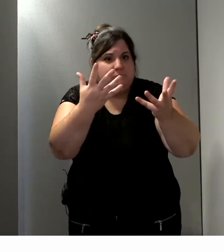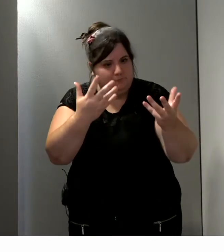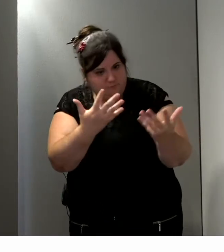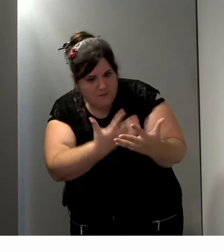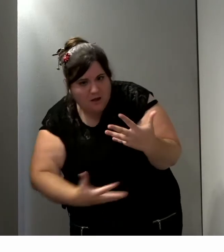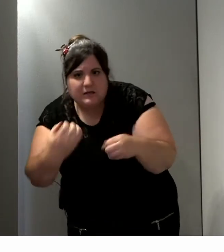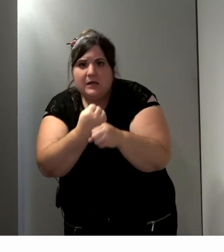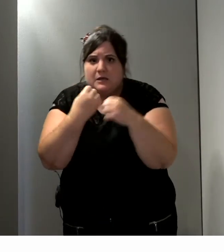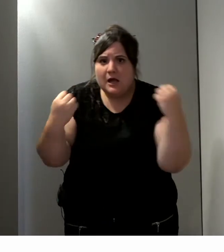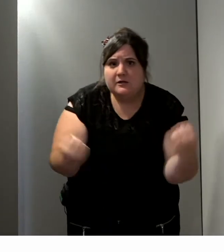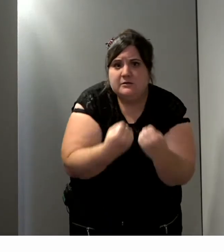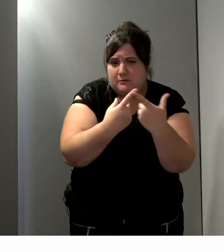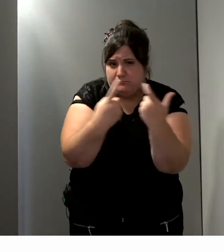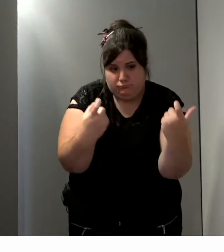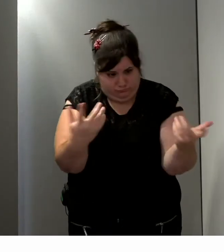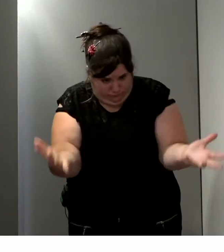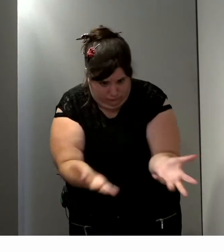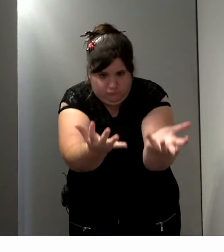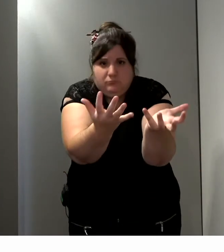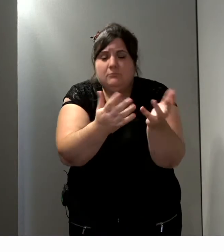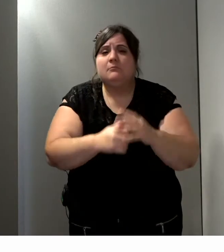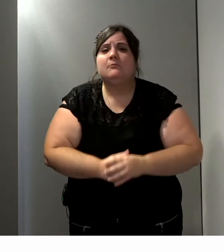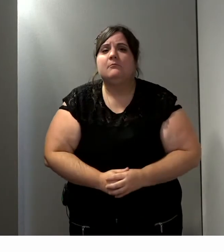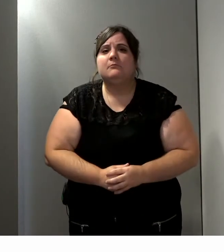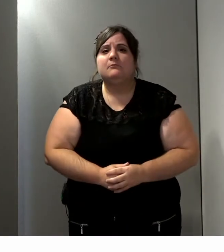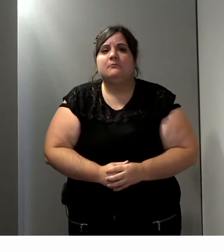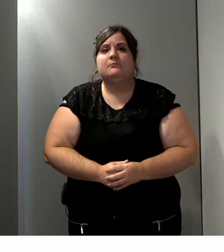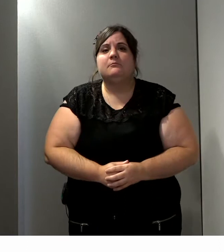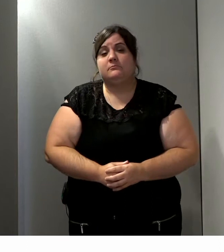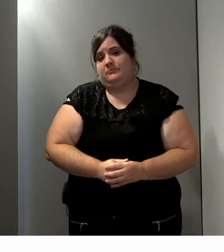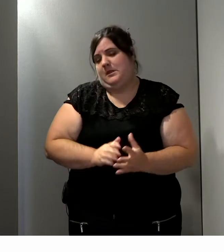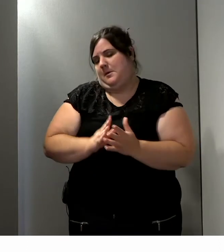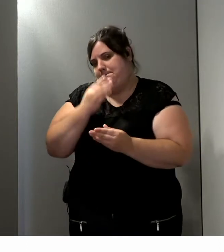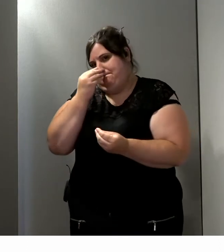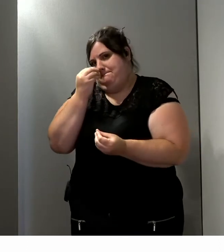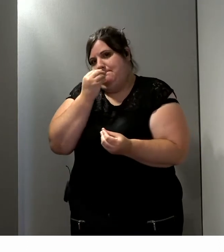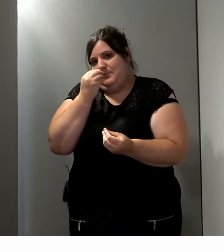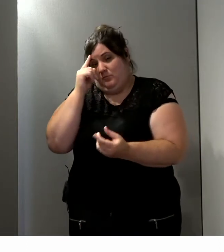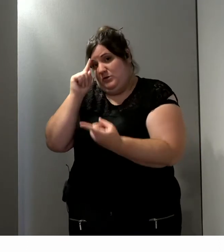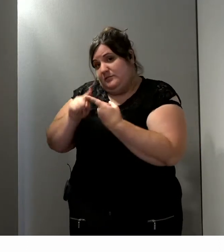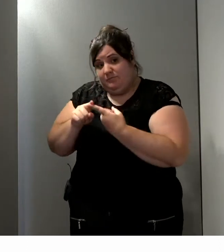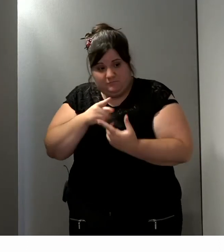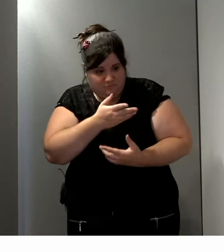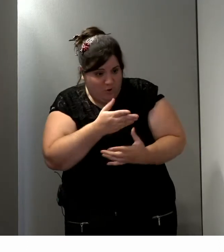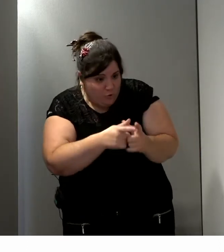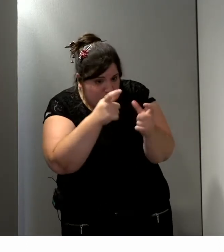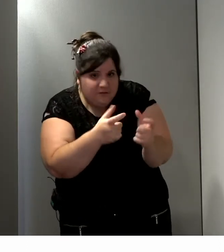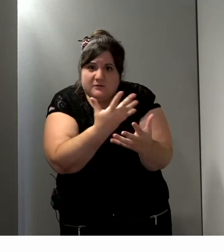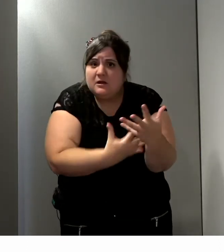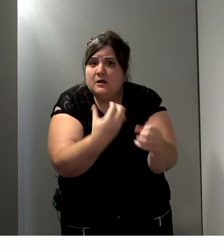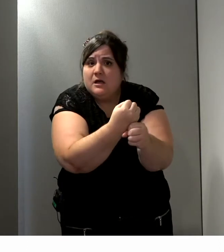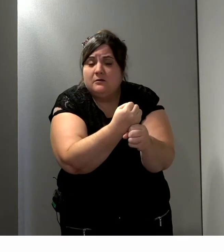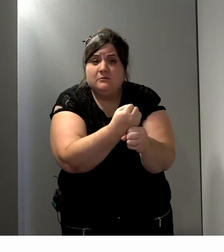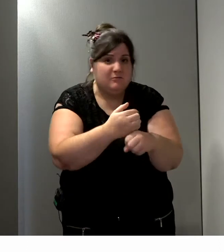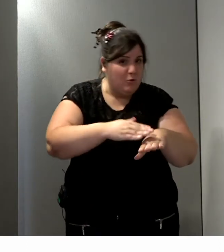la création d'activités au titre justement de l'accès à l'emploi. Et l'idée, c'est que la personne, elle crée par envie d'entreprendre ou